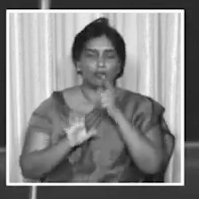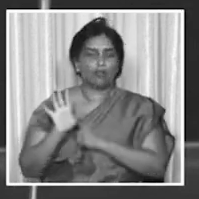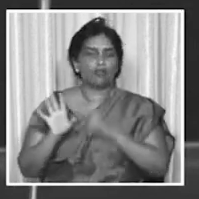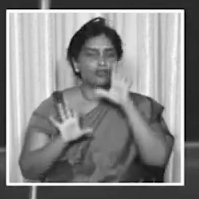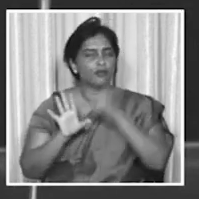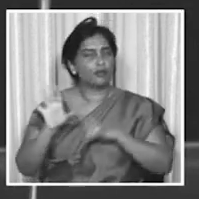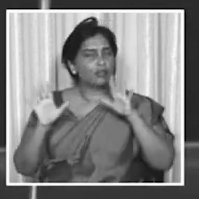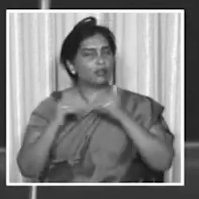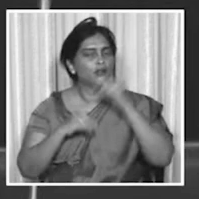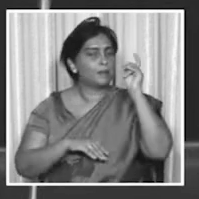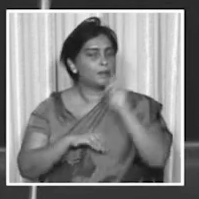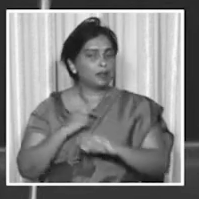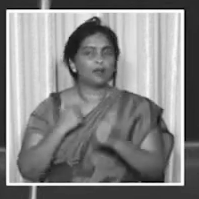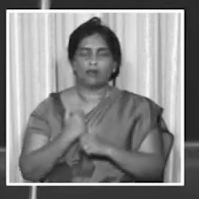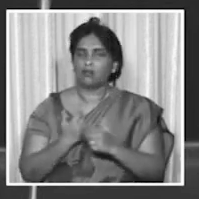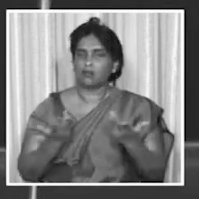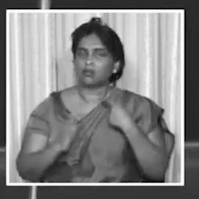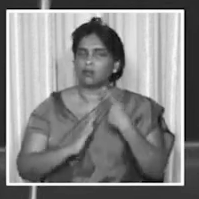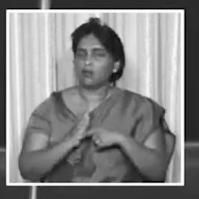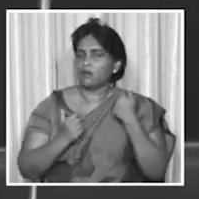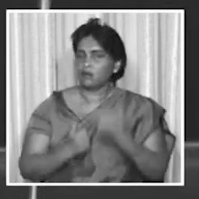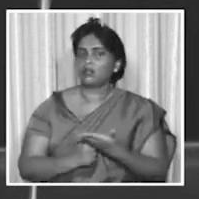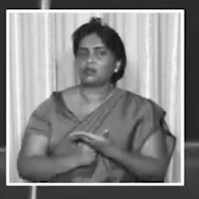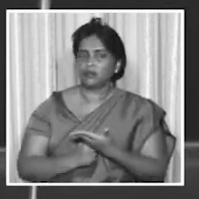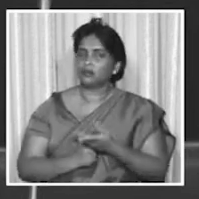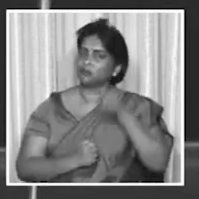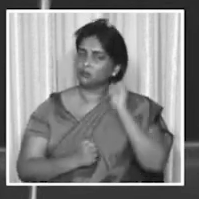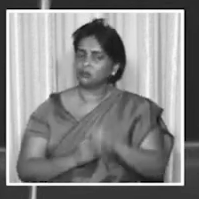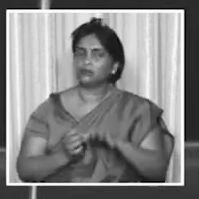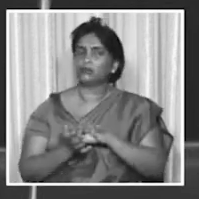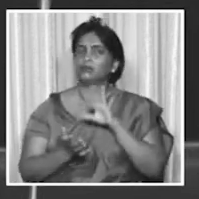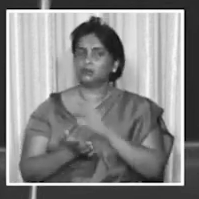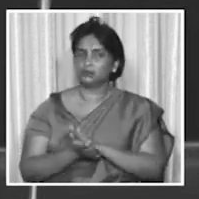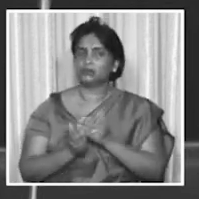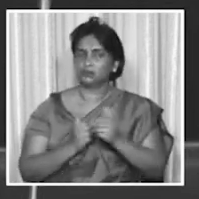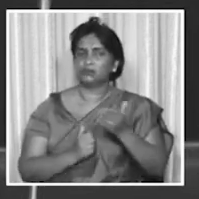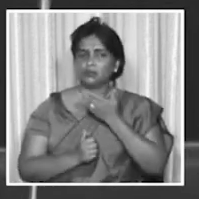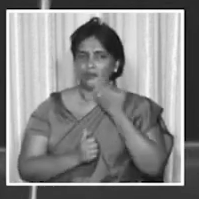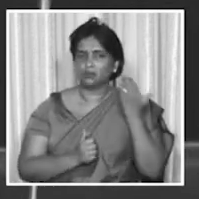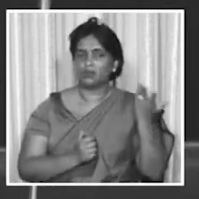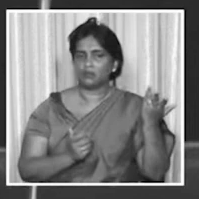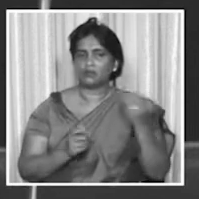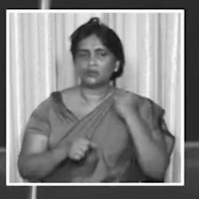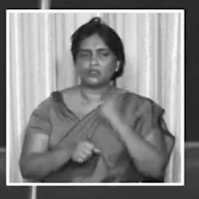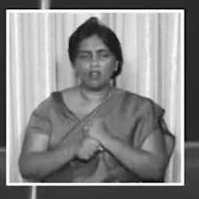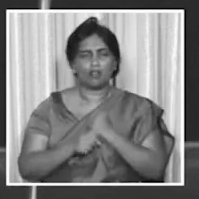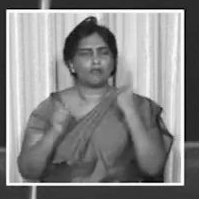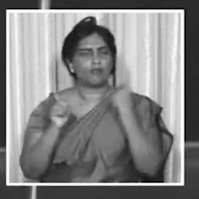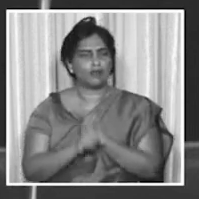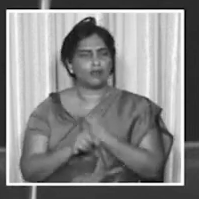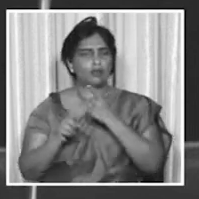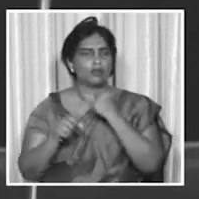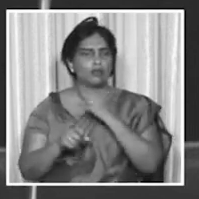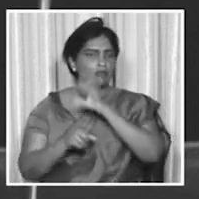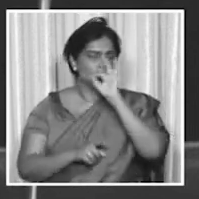ඉයර්ස් ප්ලෑන් එකක් හදලා ඒක හදන්නකො මේ රටට අත්‍යවශ්‍ය එකක් මේක අනිවාර්යෙන් ඒක ඇට්ලීස් මේක හදන්න පුළුවන් ආණ්ඩුව එනකොට එන ඔබතුමා පත් කරාද